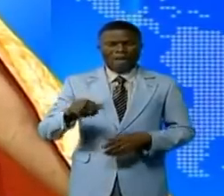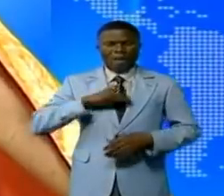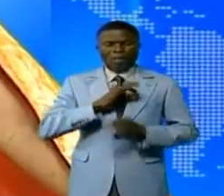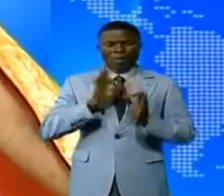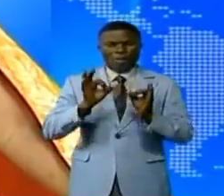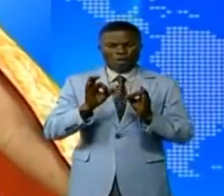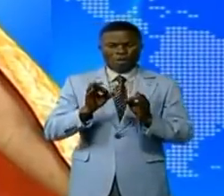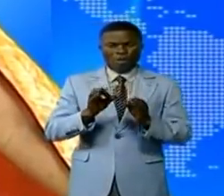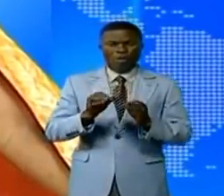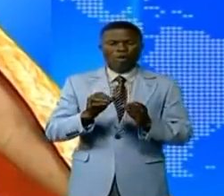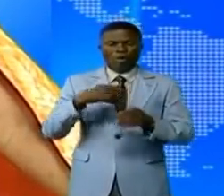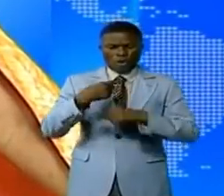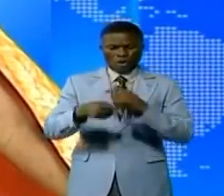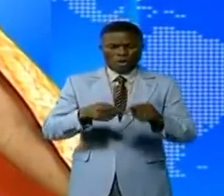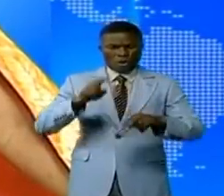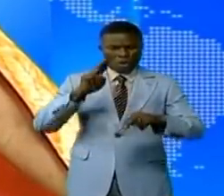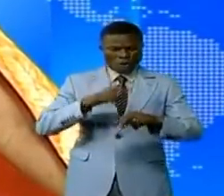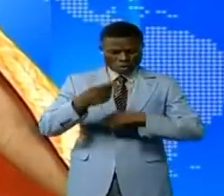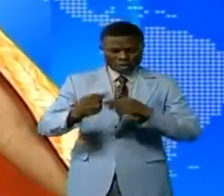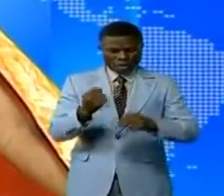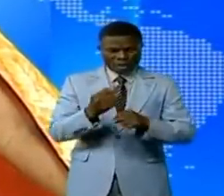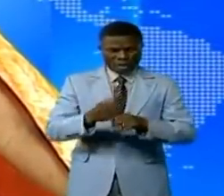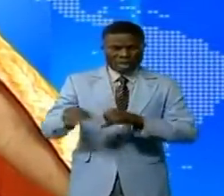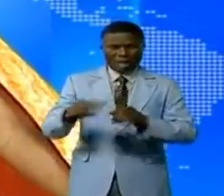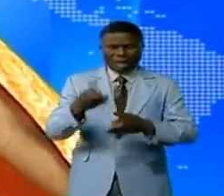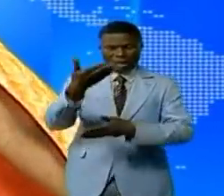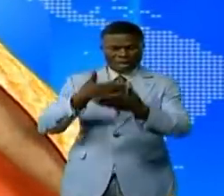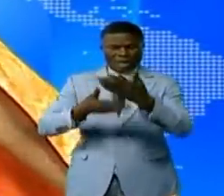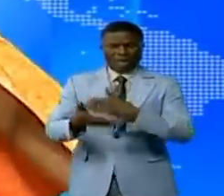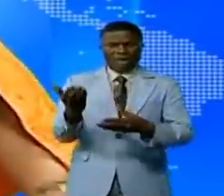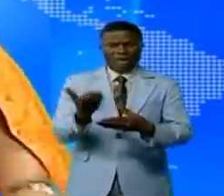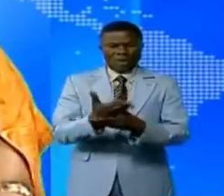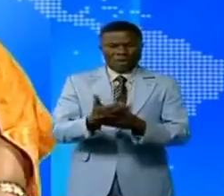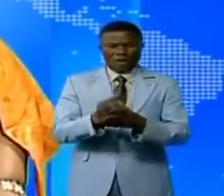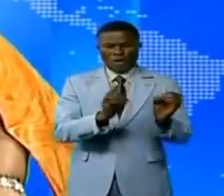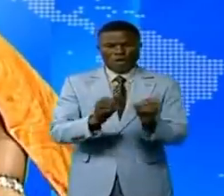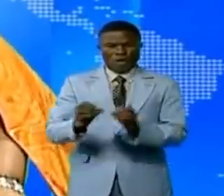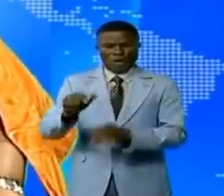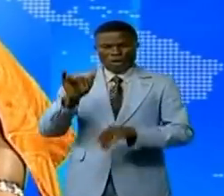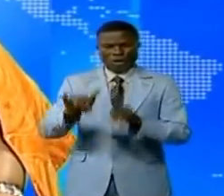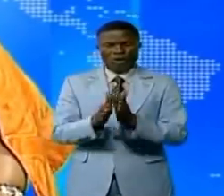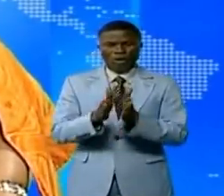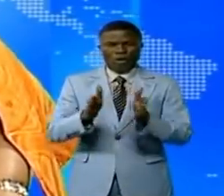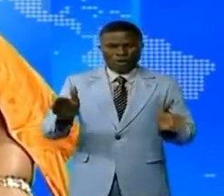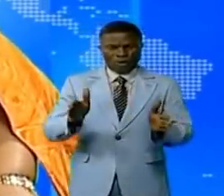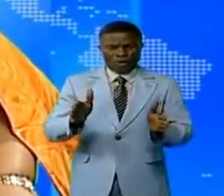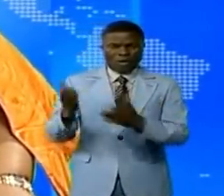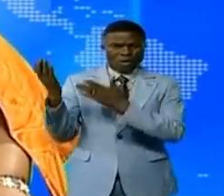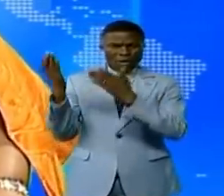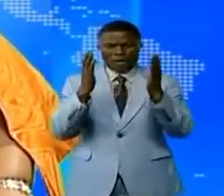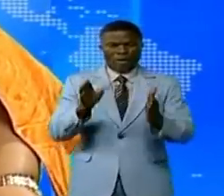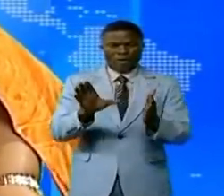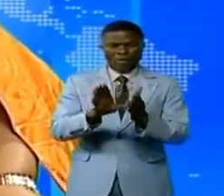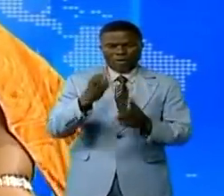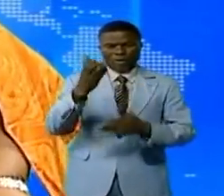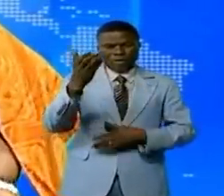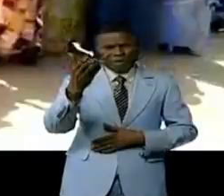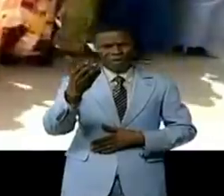pris le fauteuil aujourd'hui au terme d'une cérémonie de remise-reprise présidée par le secrétaire général au transport. Images et